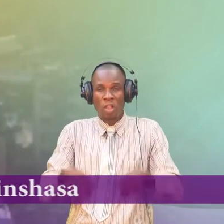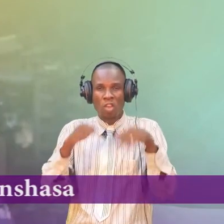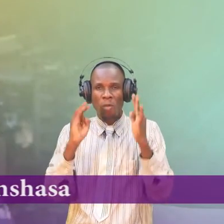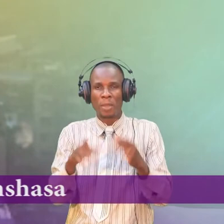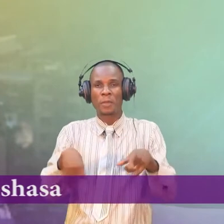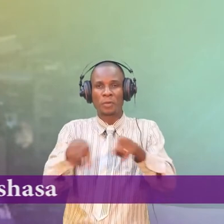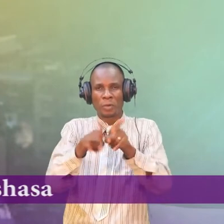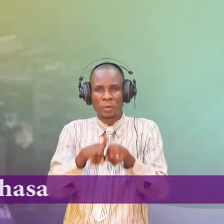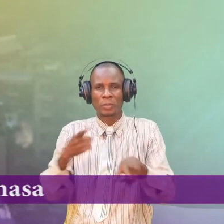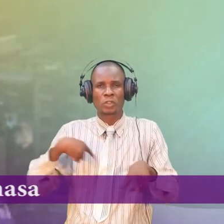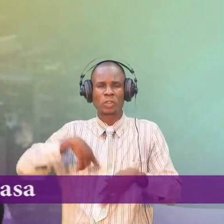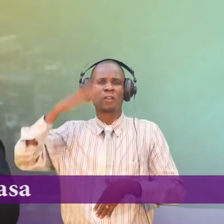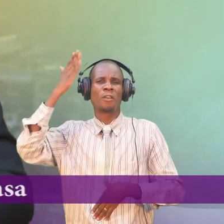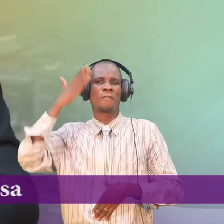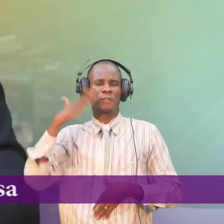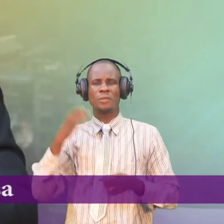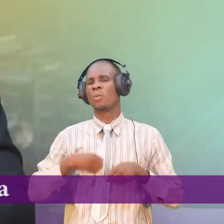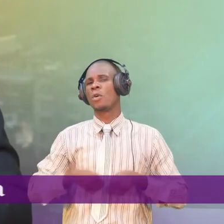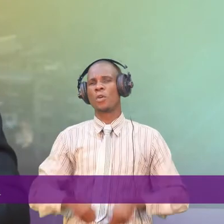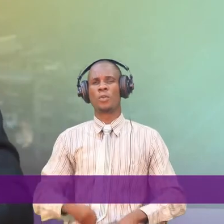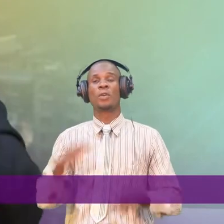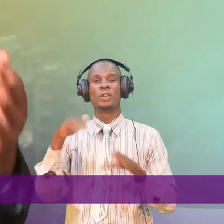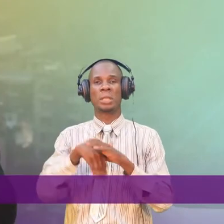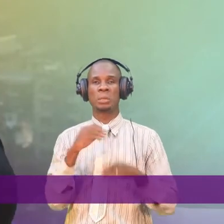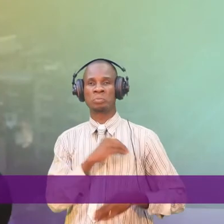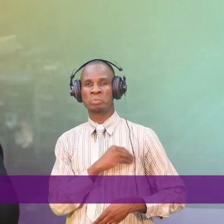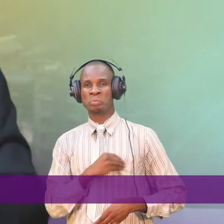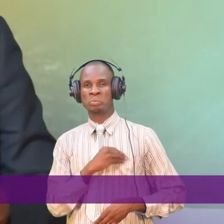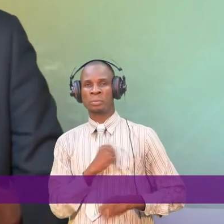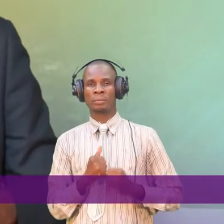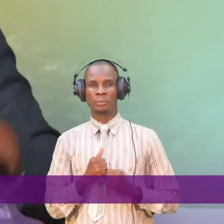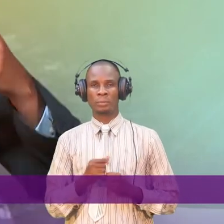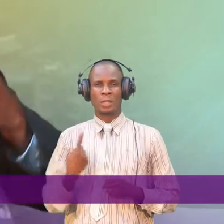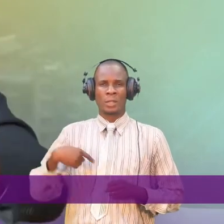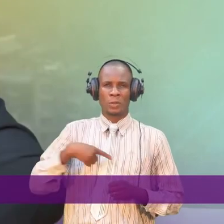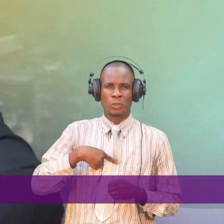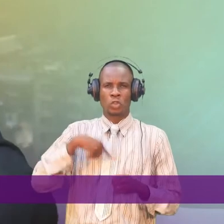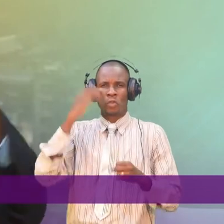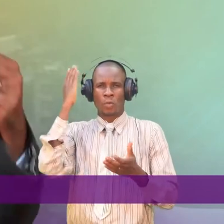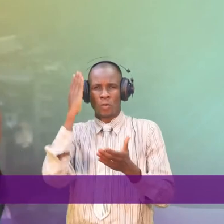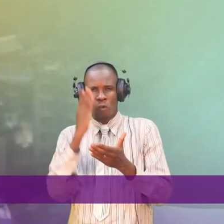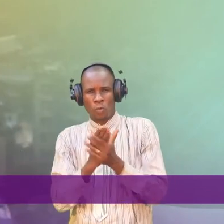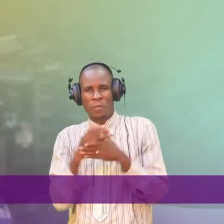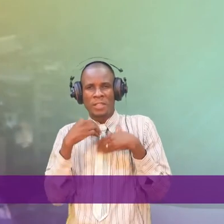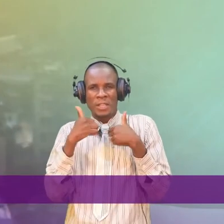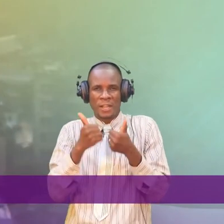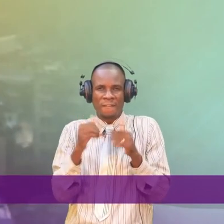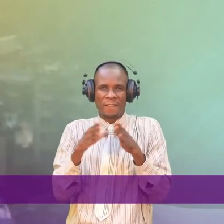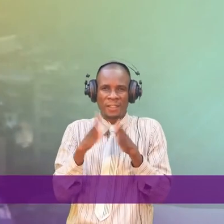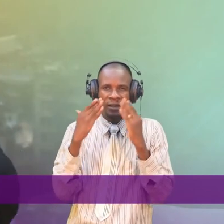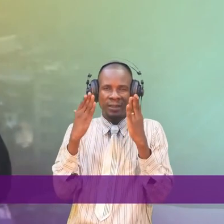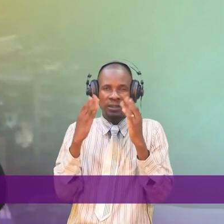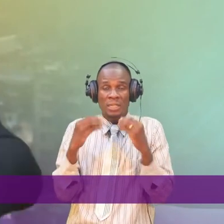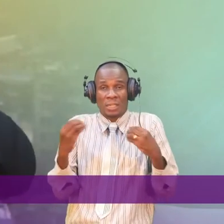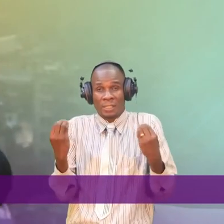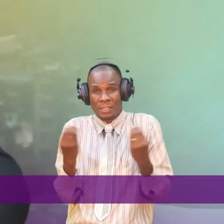wanakufa. Kimwili, hata kiroho, watu wanakufa. C'est-à-dire non seulement nous sommes de toute façon. Sio kwamba